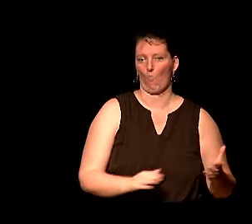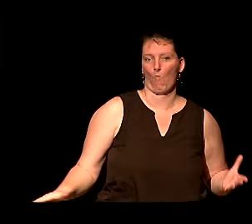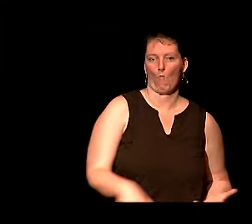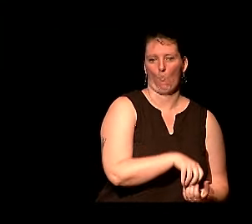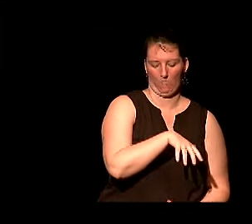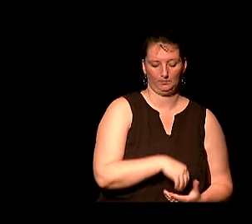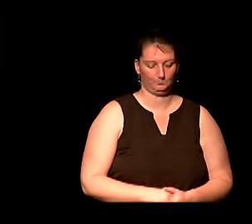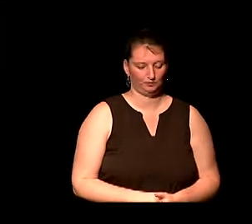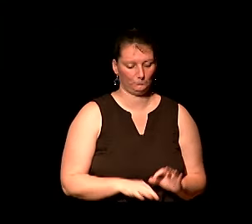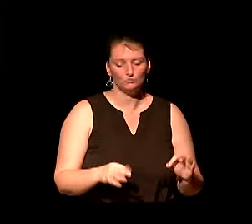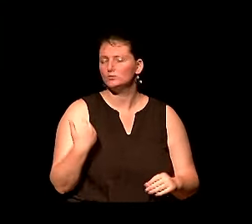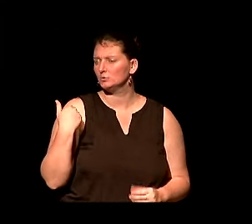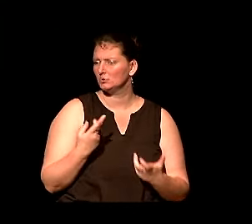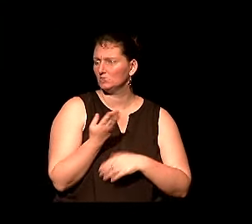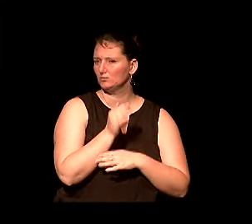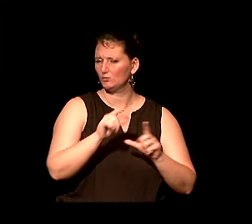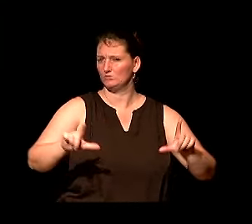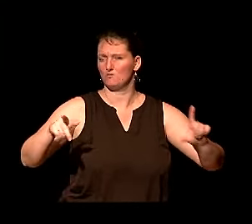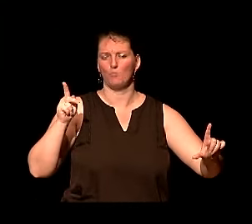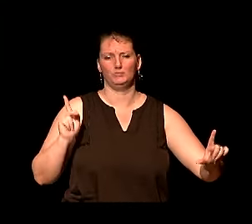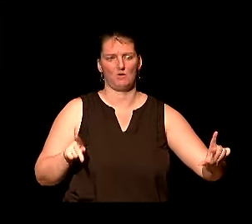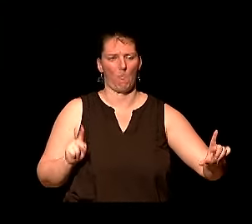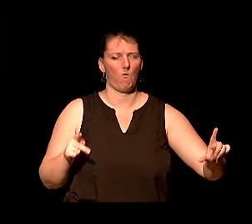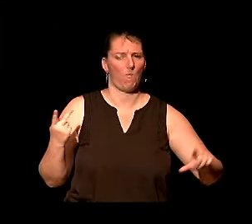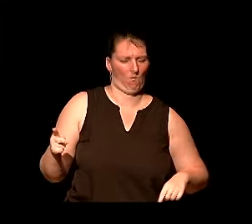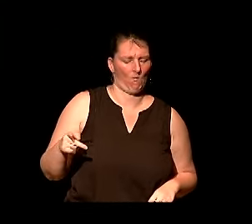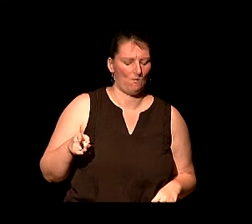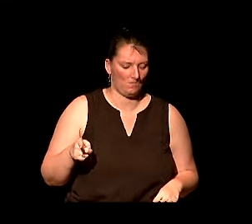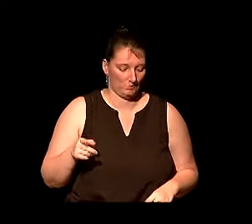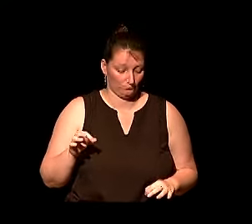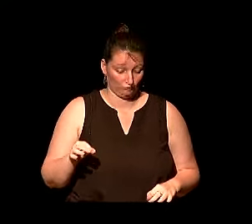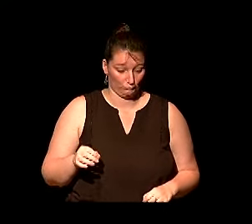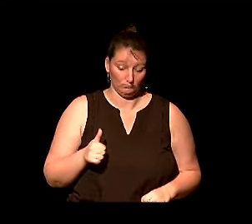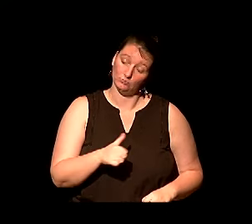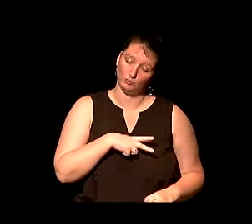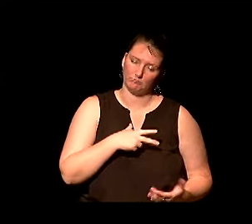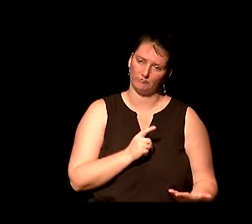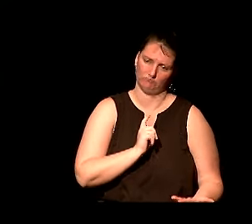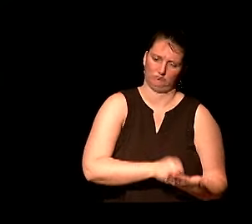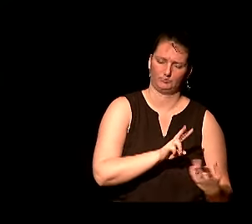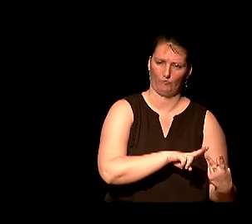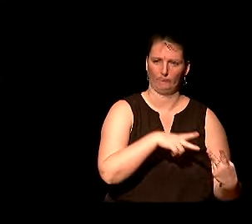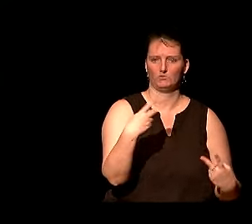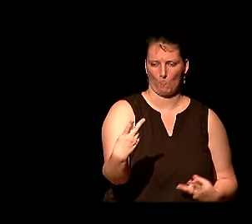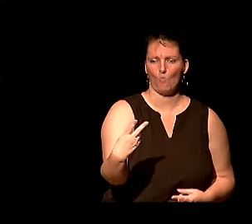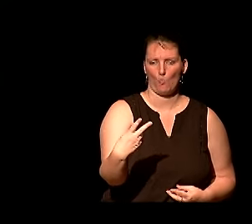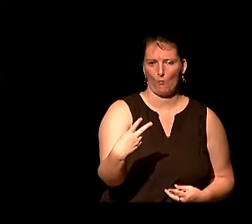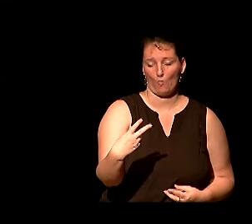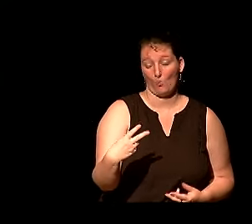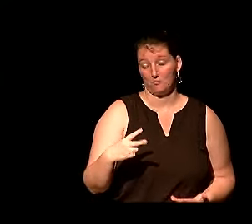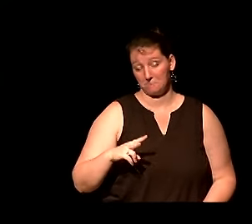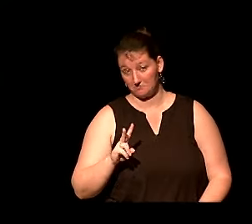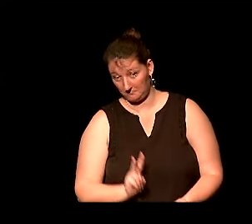Le Pissarro que je vous ai montré n'est pas, enfin, il possédait une version, disons, dont